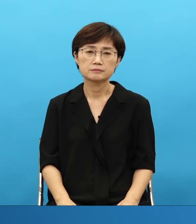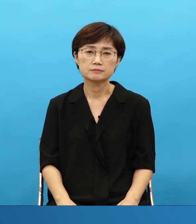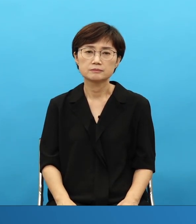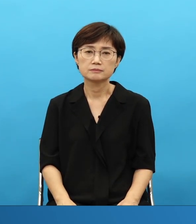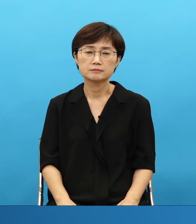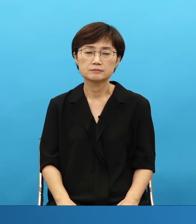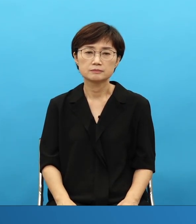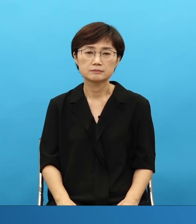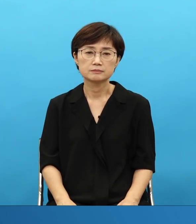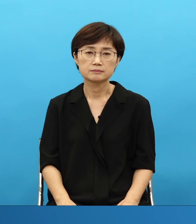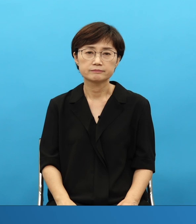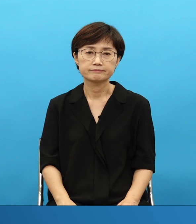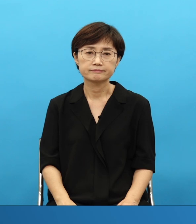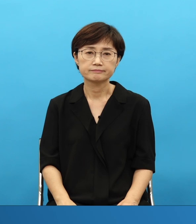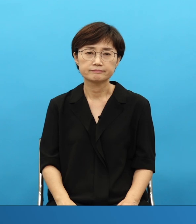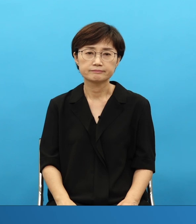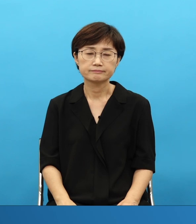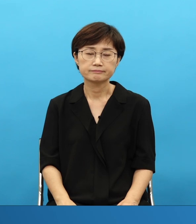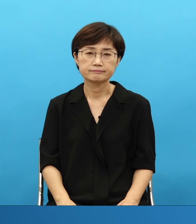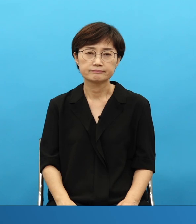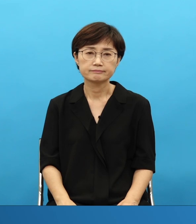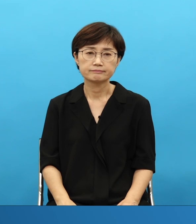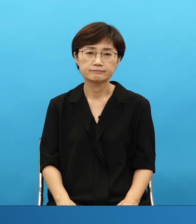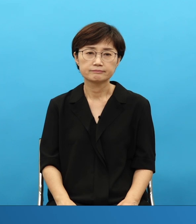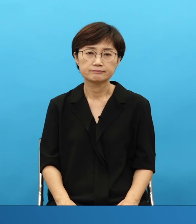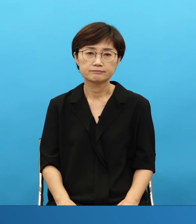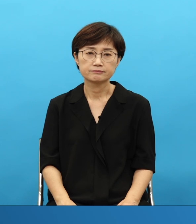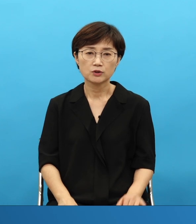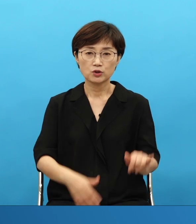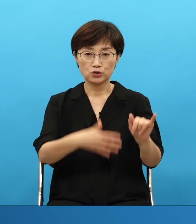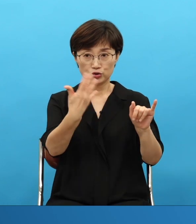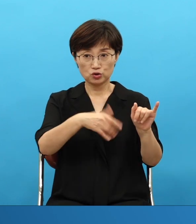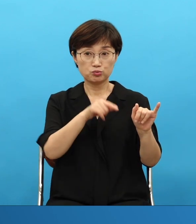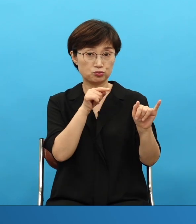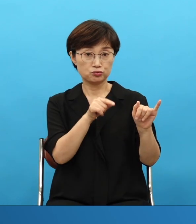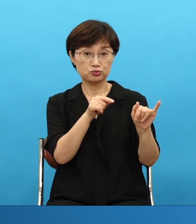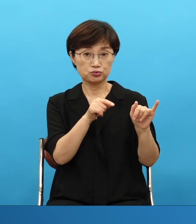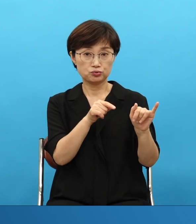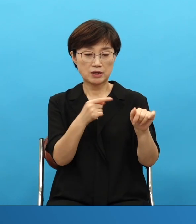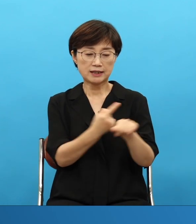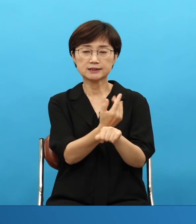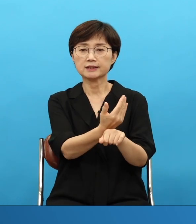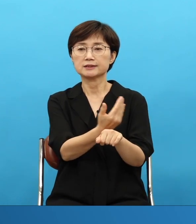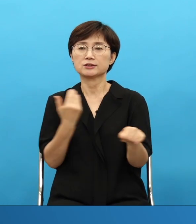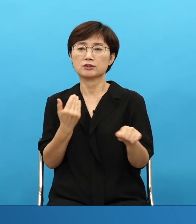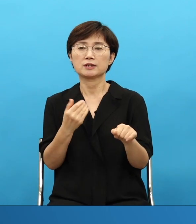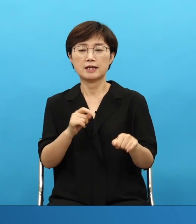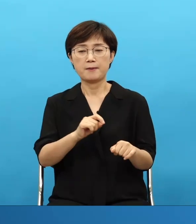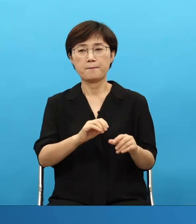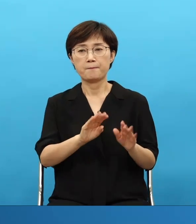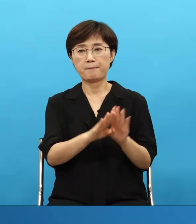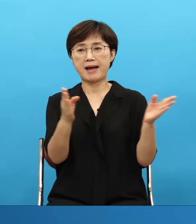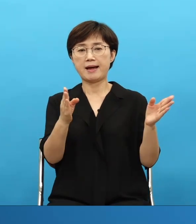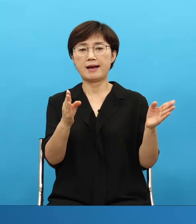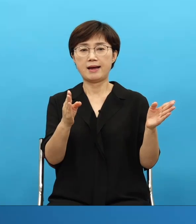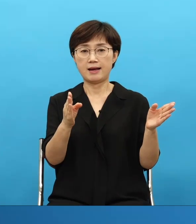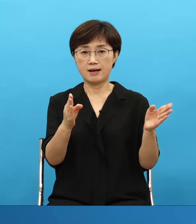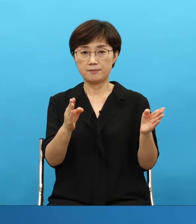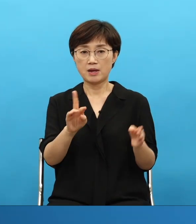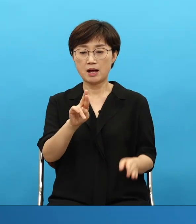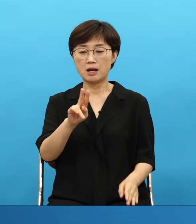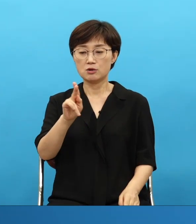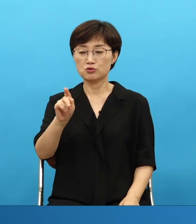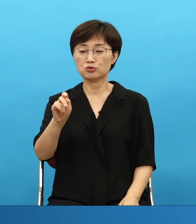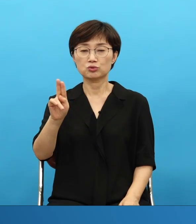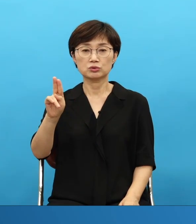TV를 통해 송출되고 있습니다. 위다락 유튜브 채널에서는 1시간 전부터, RUTC TV와 유튜브